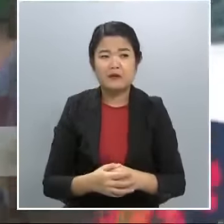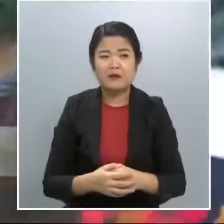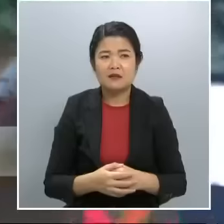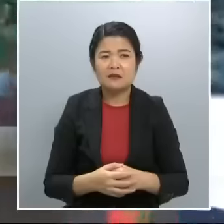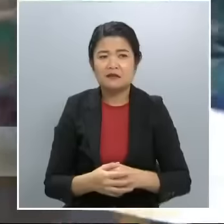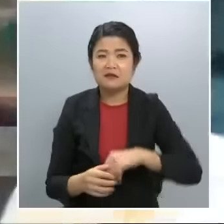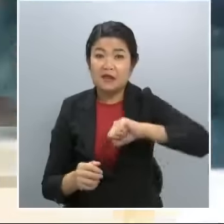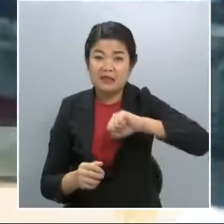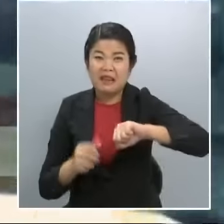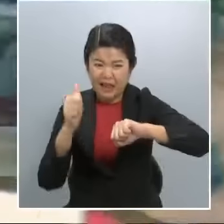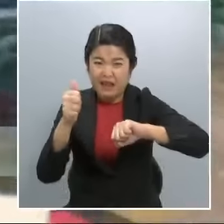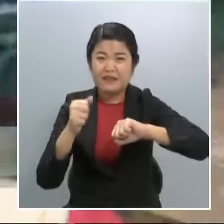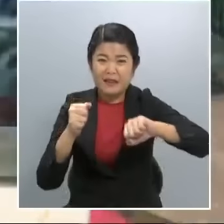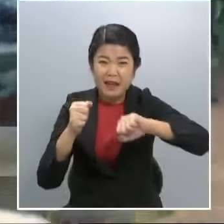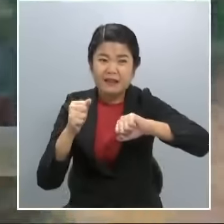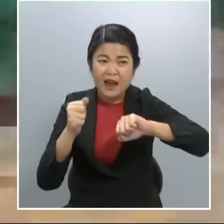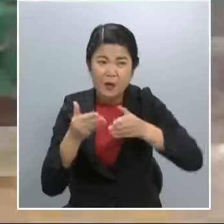เข้าร่อง